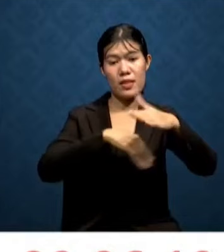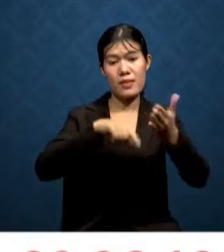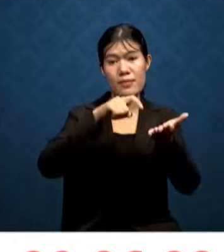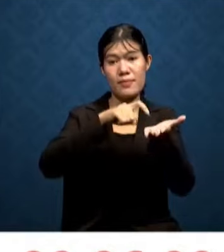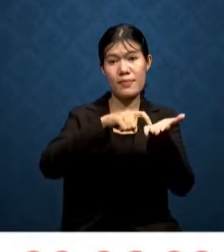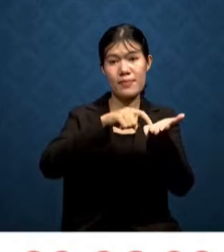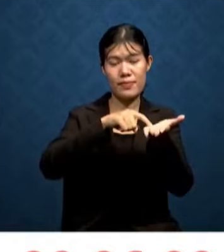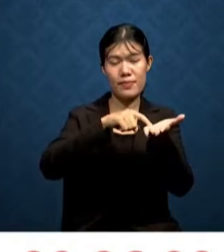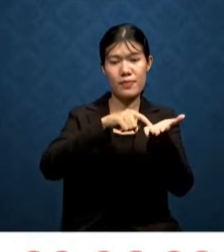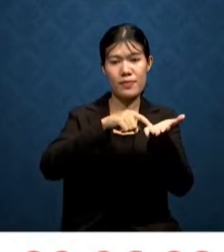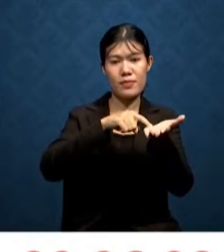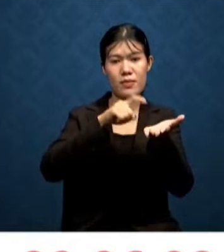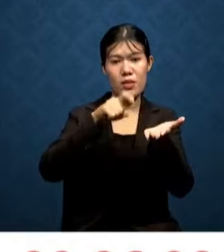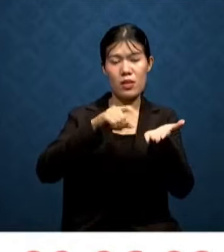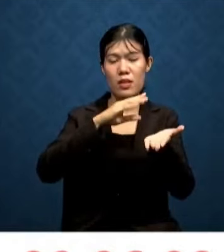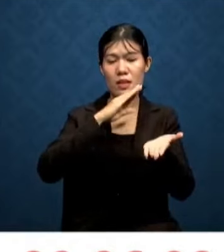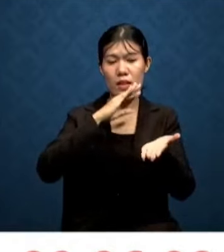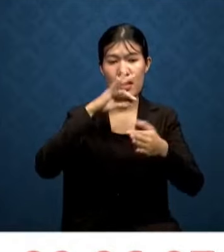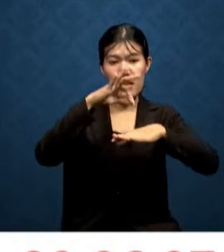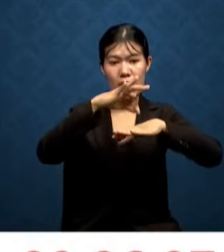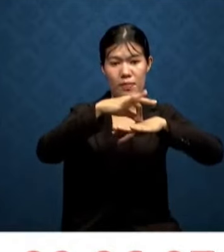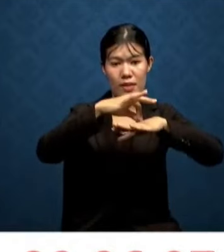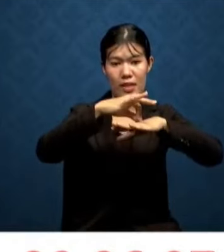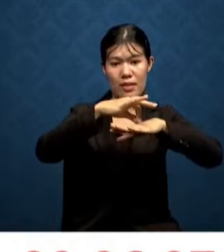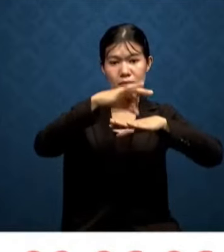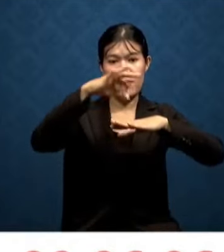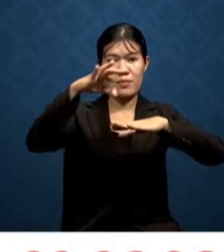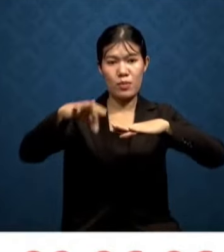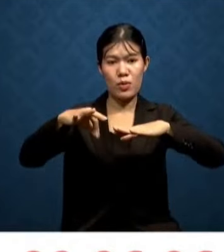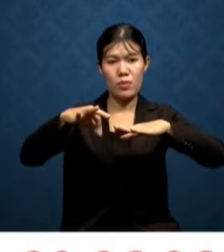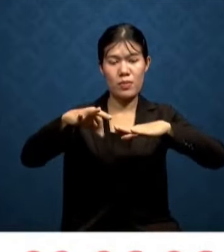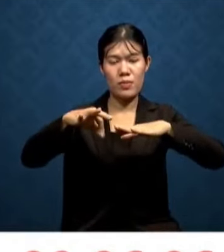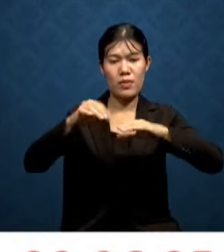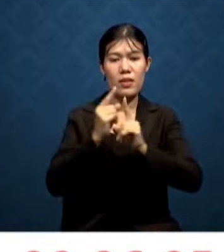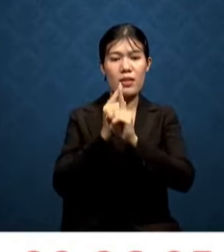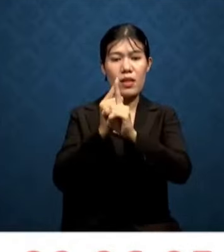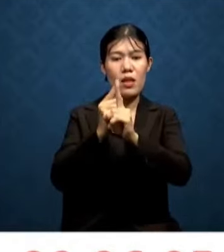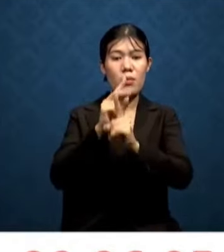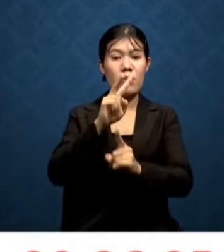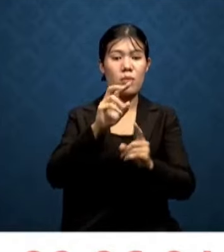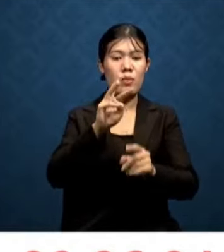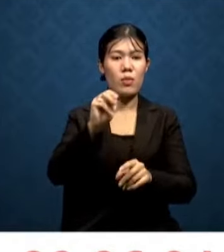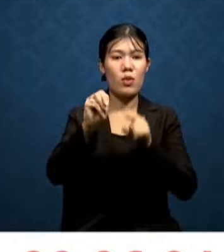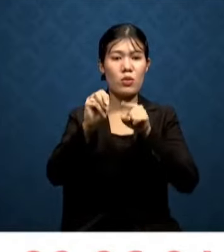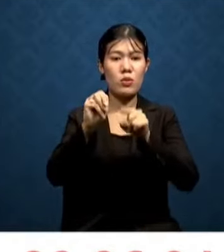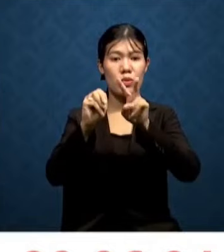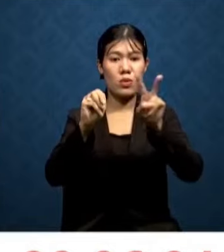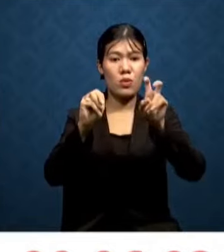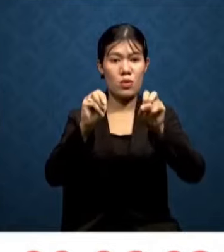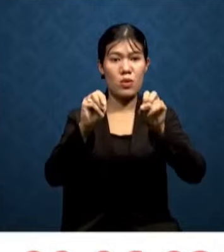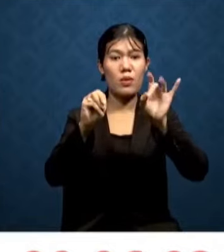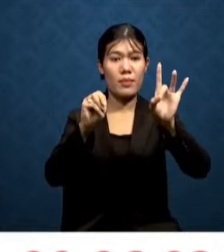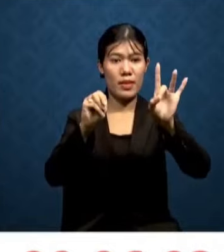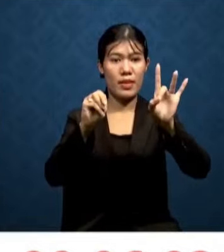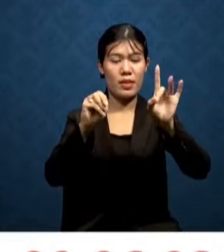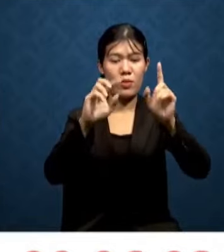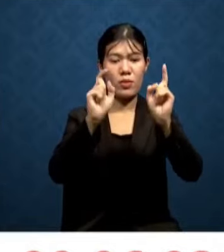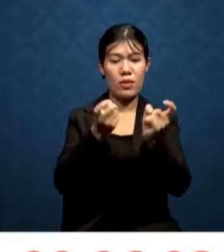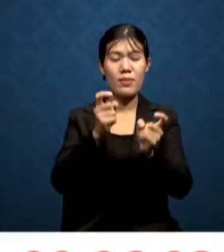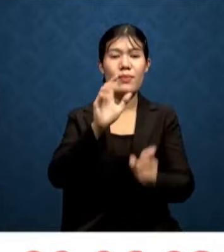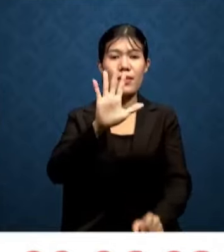จะให้พ้นจากตำแหน่งได้ตามมาตรา208กฎหมายรัฐธรรมนูญวงเล็บ